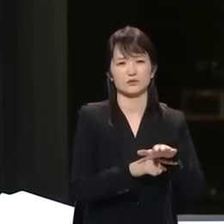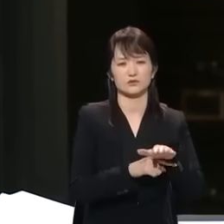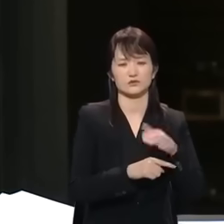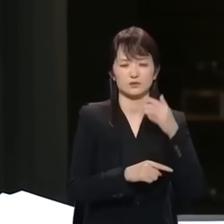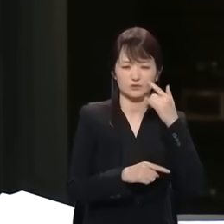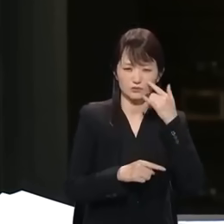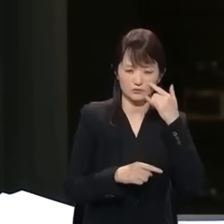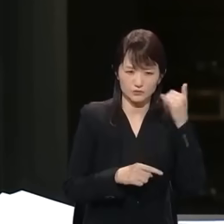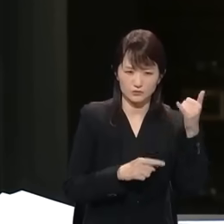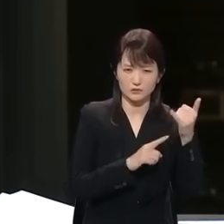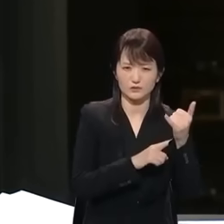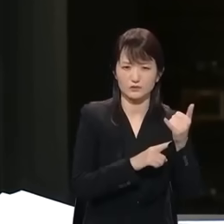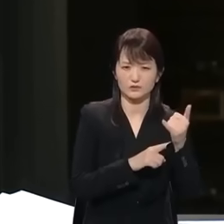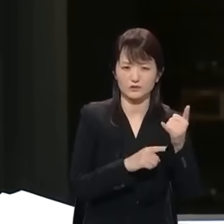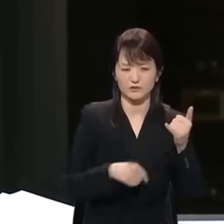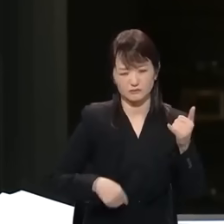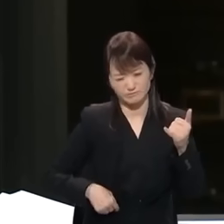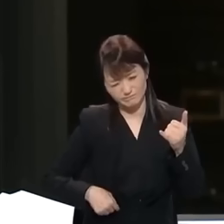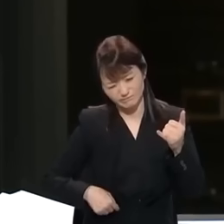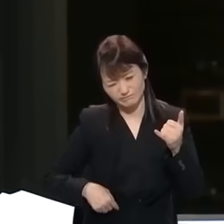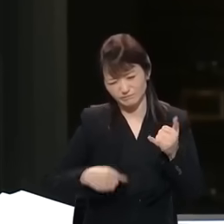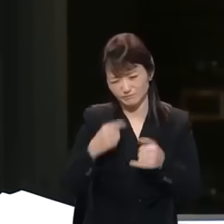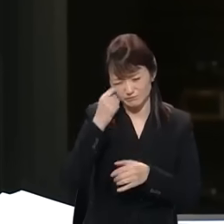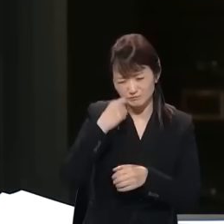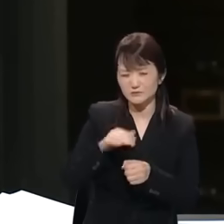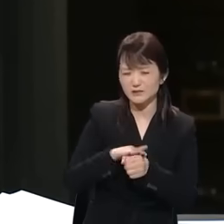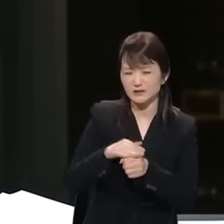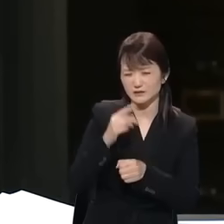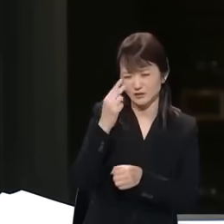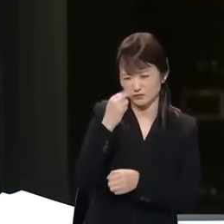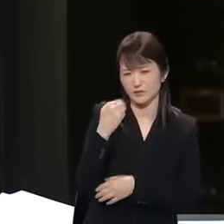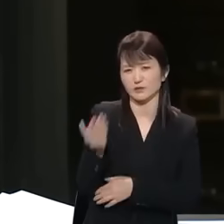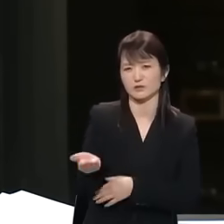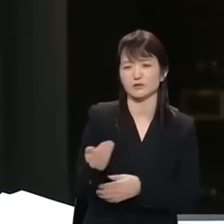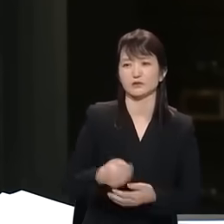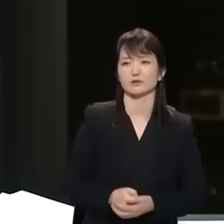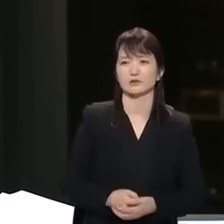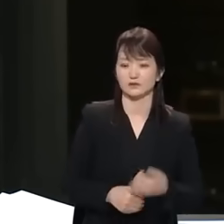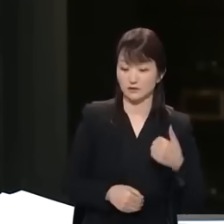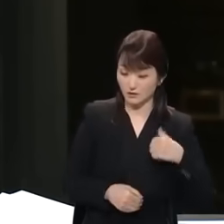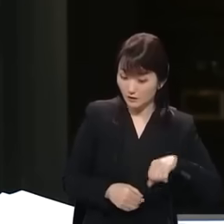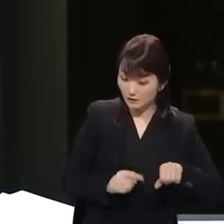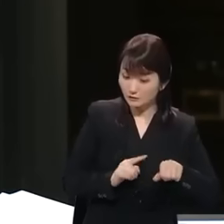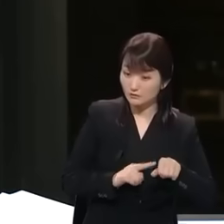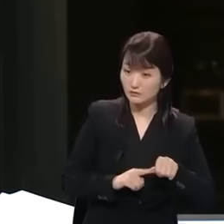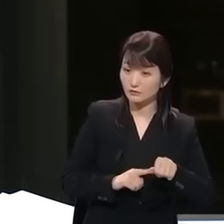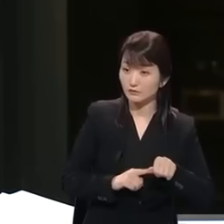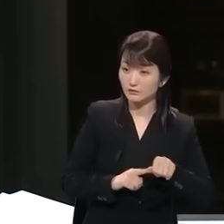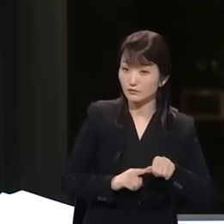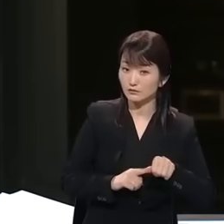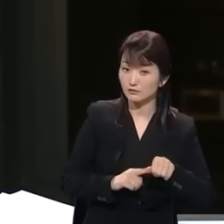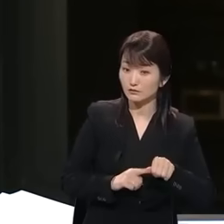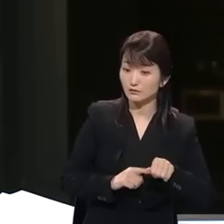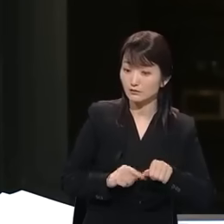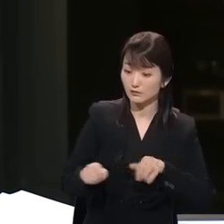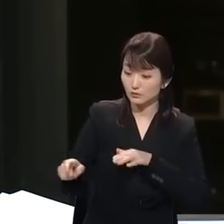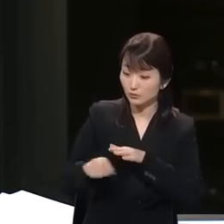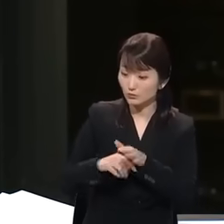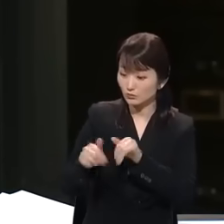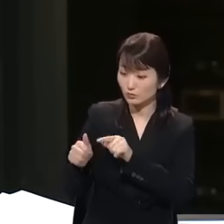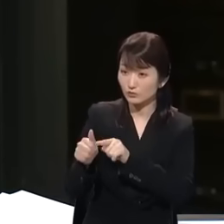부모님 아유 불쌍하다 아유 그냥 한번 봐 주자 했다는 거죠 하지만 아드님은 아이 두릅